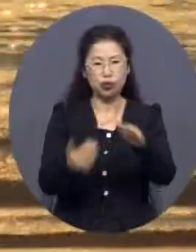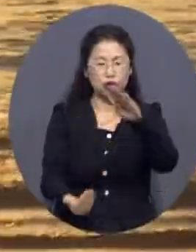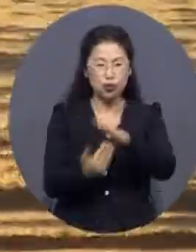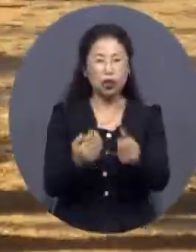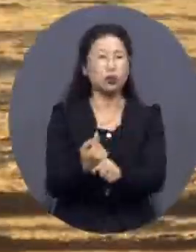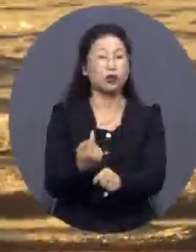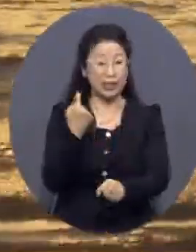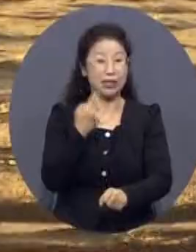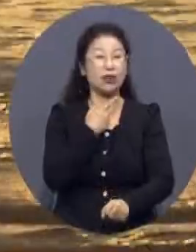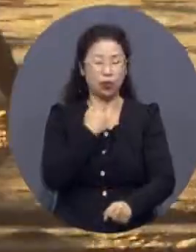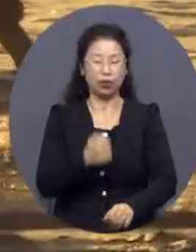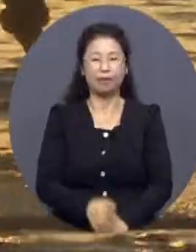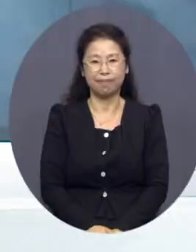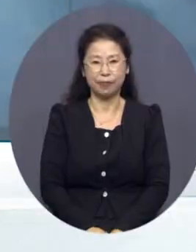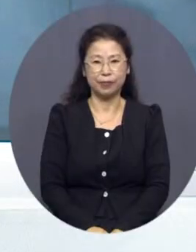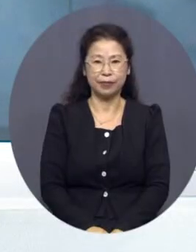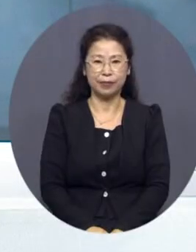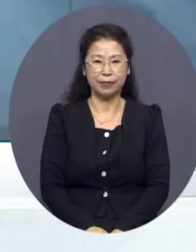기록했습니다.